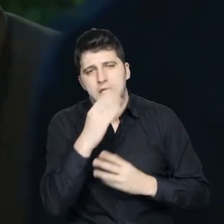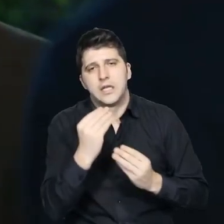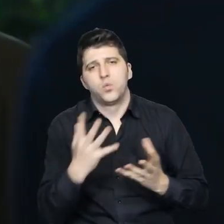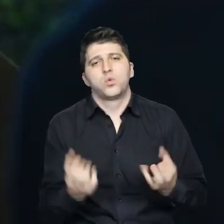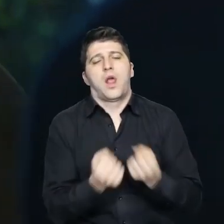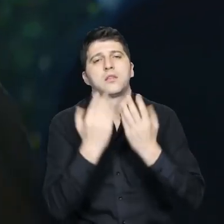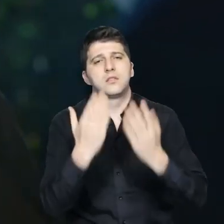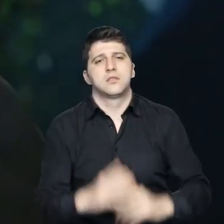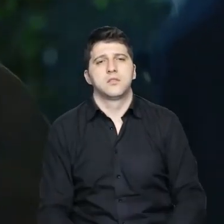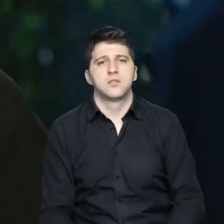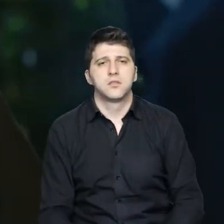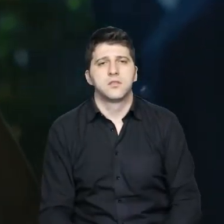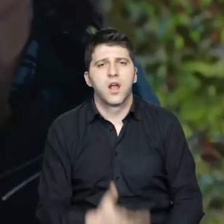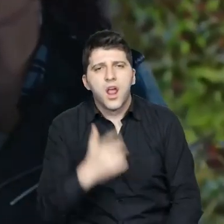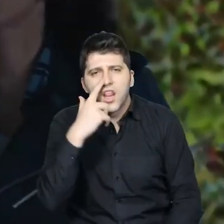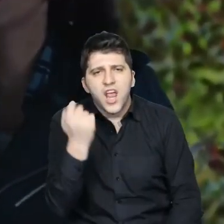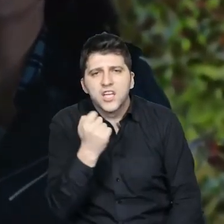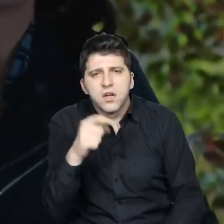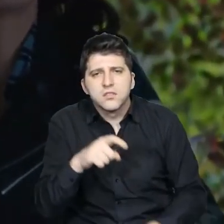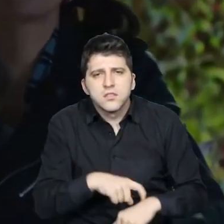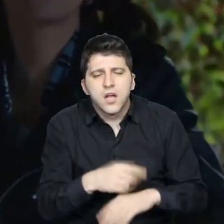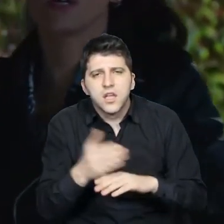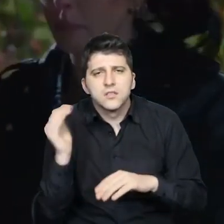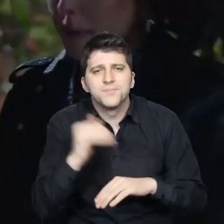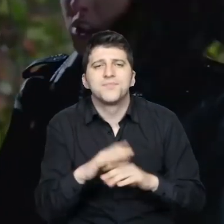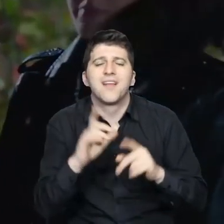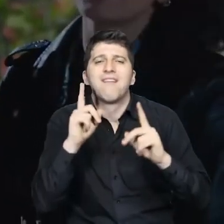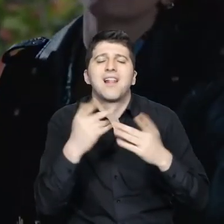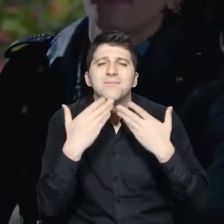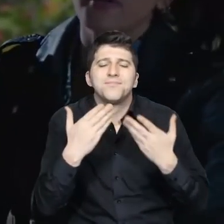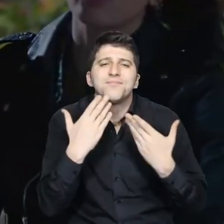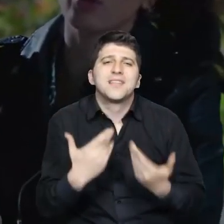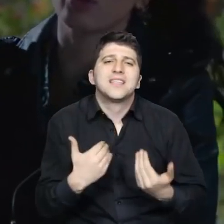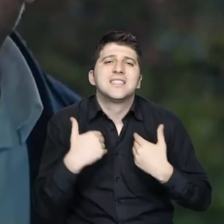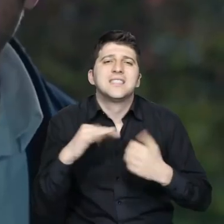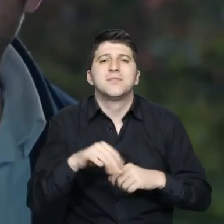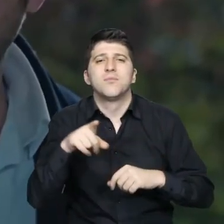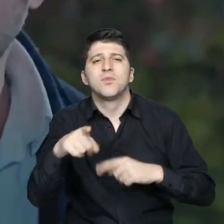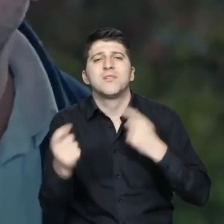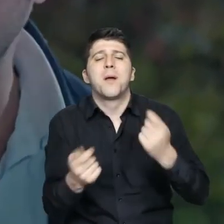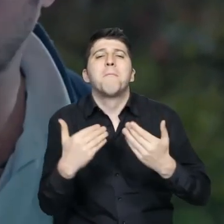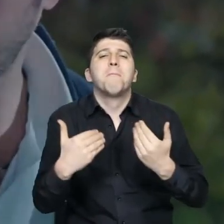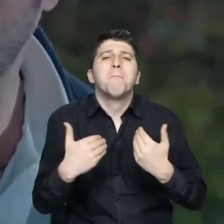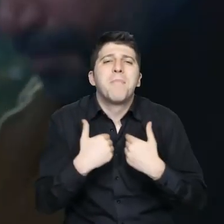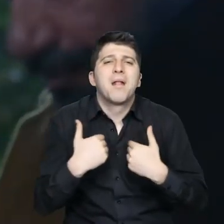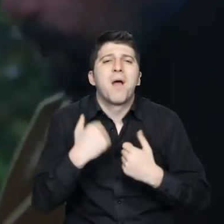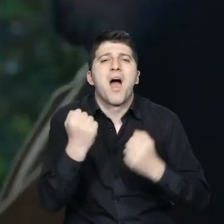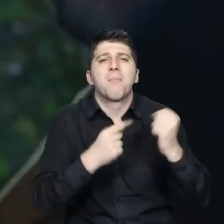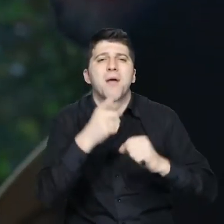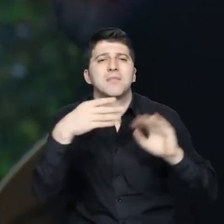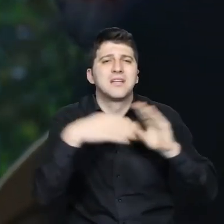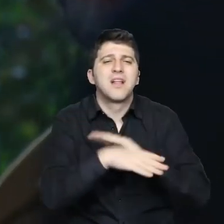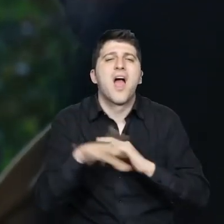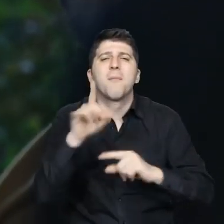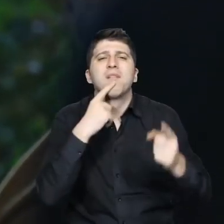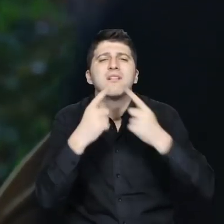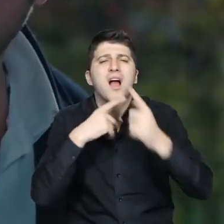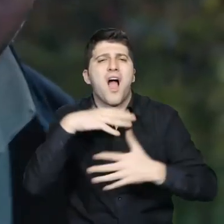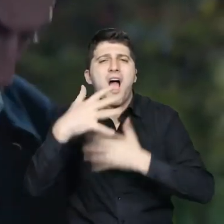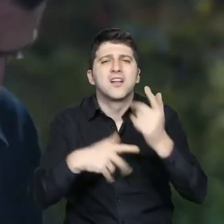ha. Ne işiniz var sizin bu saatte? Şimdi bacım dedektifliğe soruyoruz. Benim arabamı saldım.